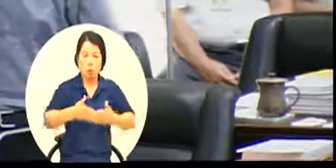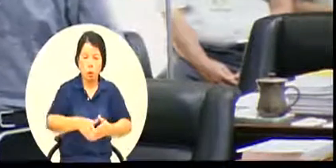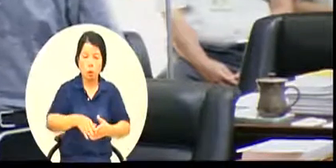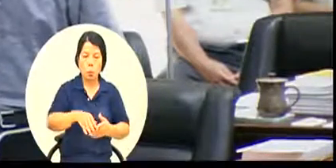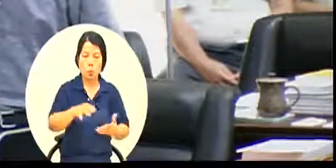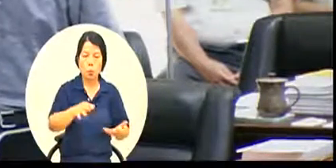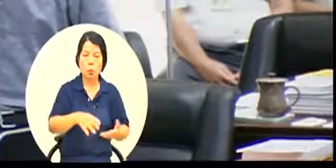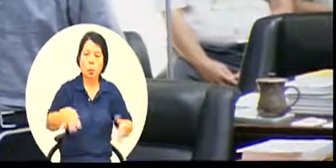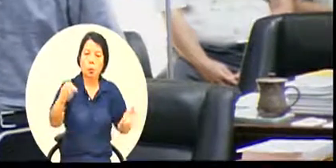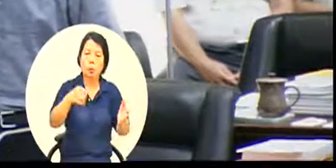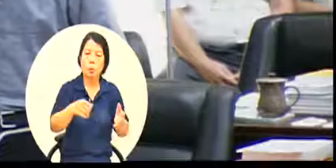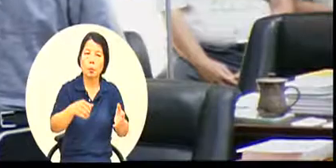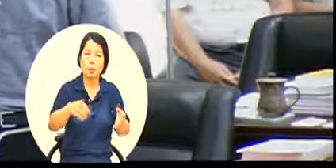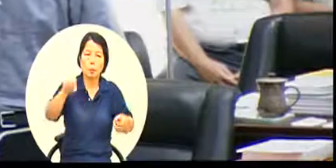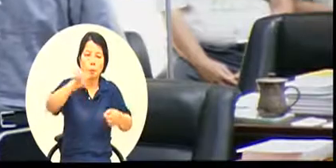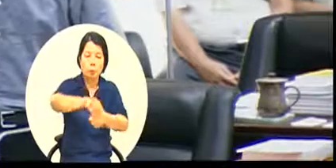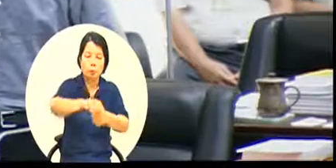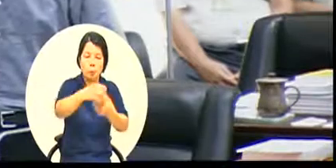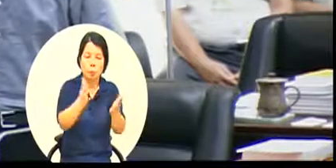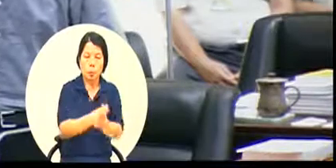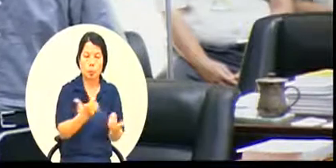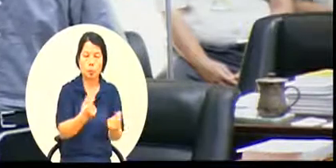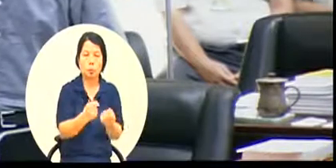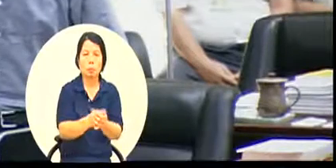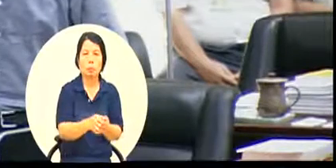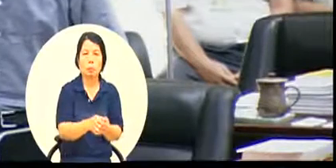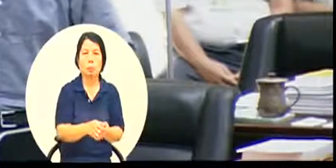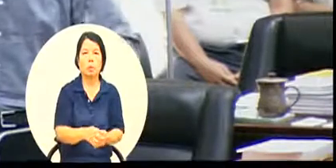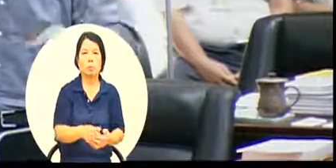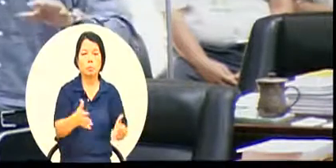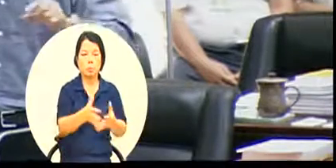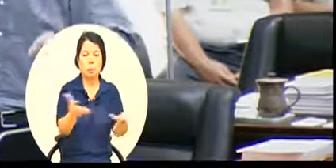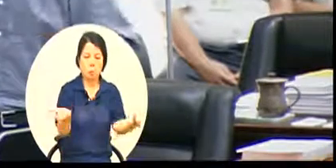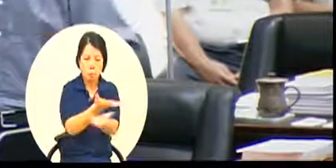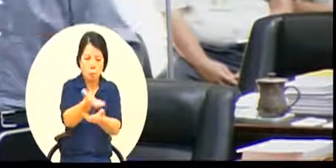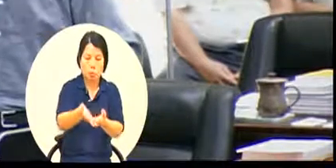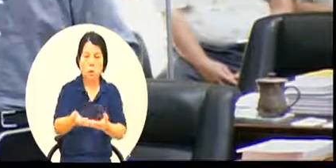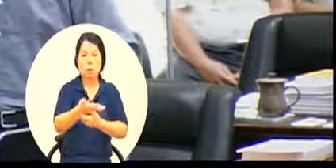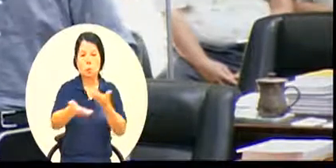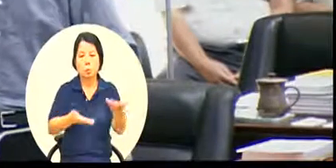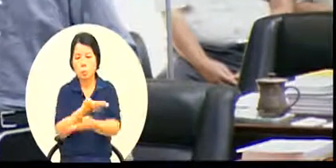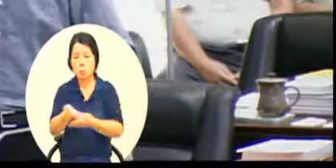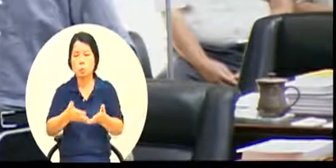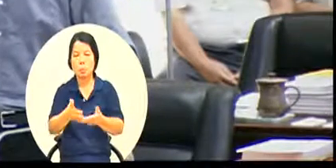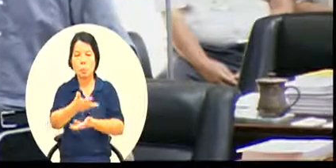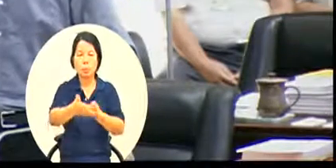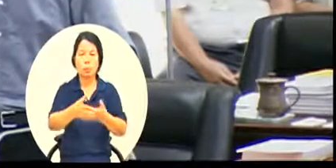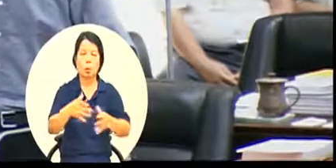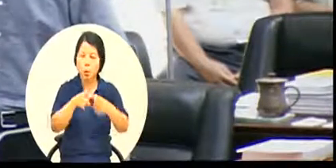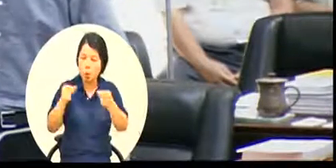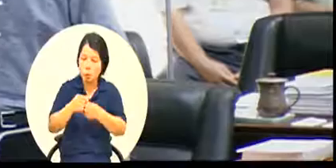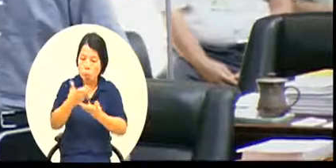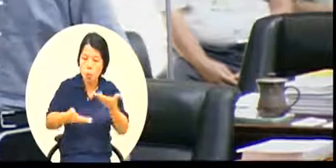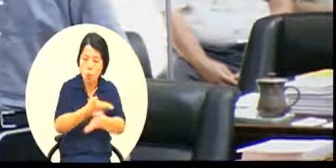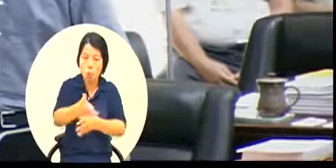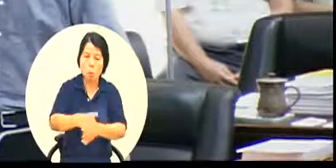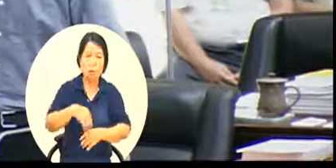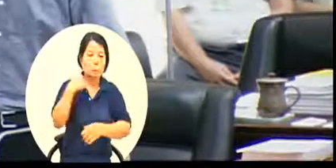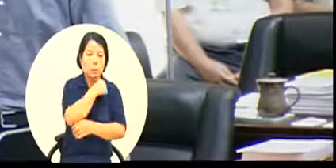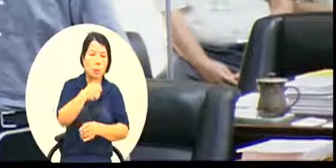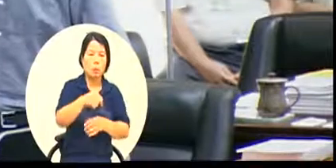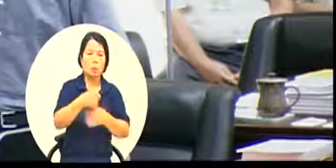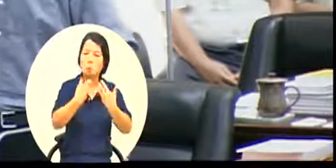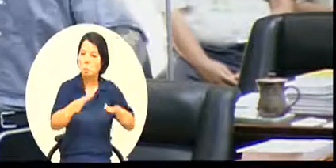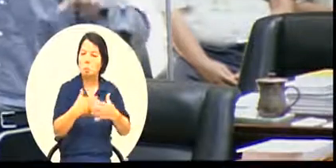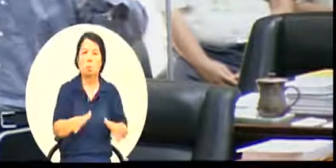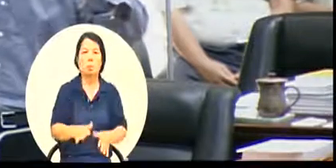的有一点当筹码在他们的彼此跟日本的互动 那台湾我相信绝对不要把我们的那